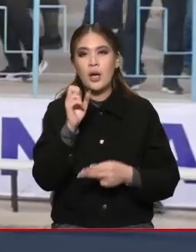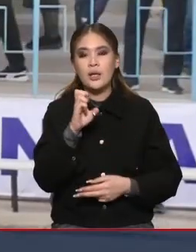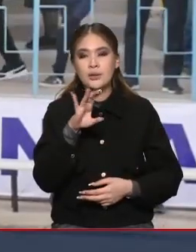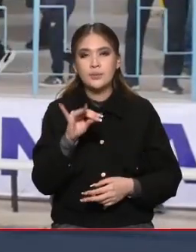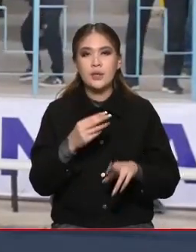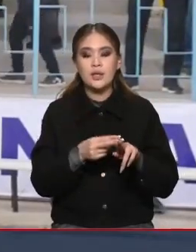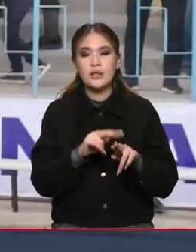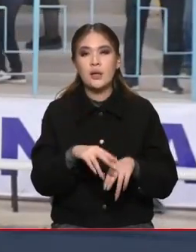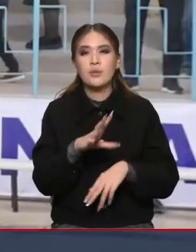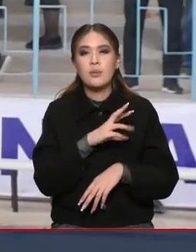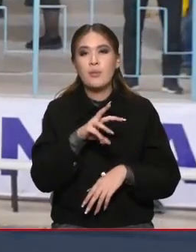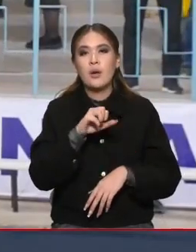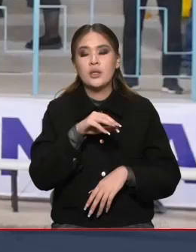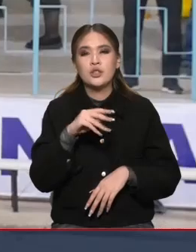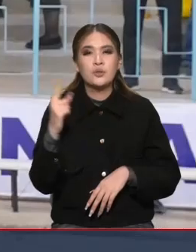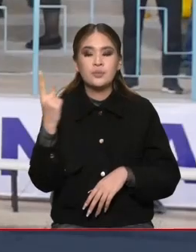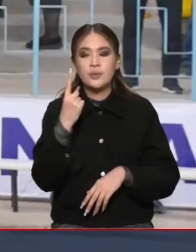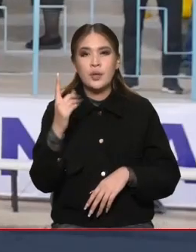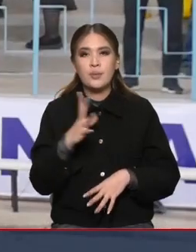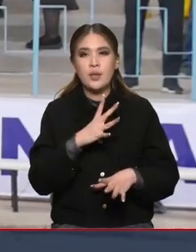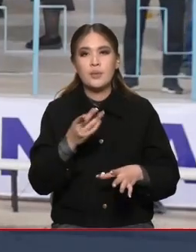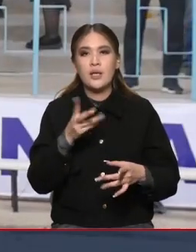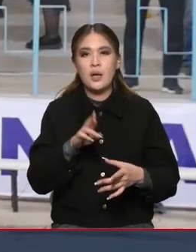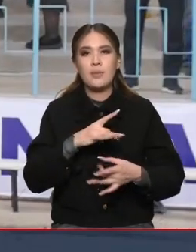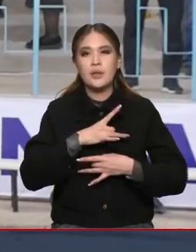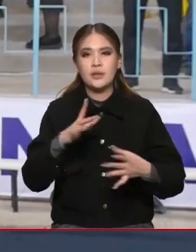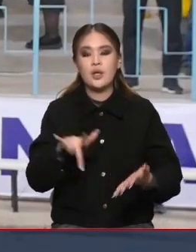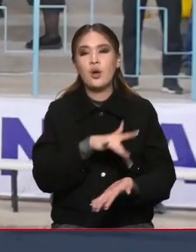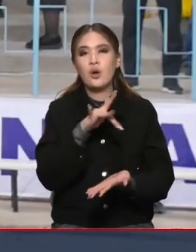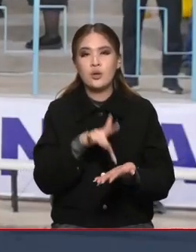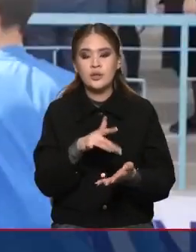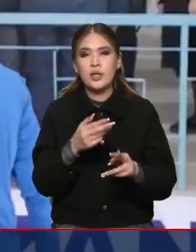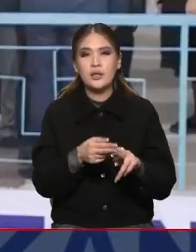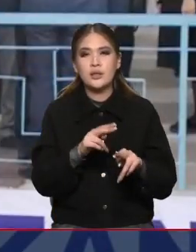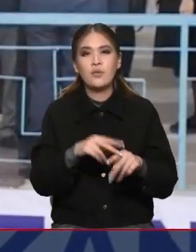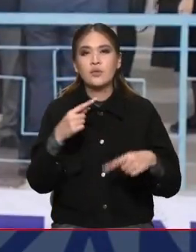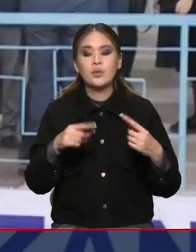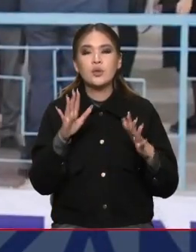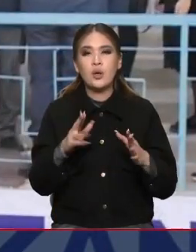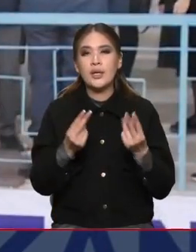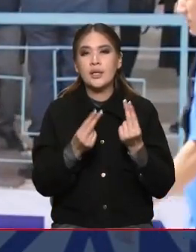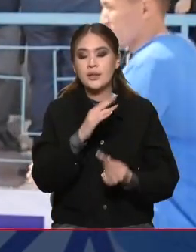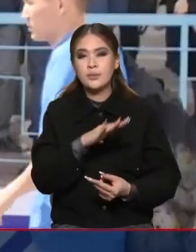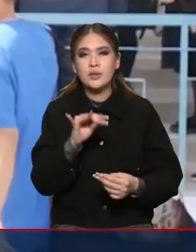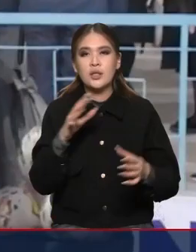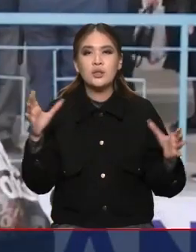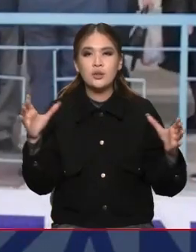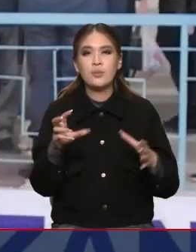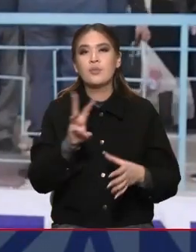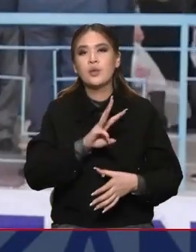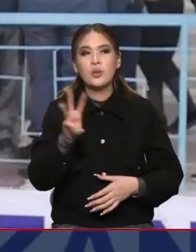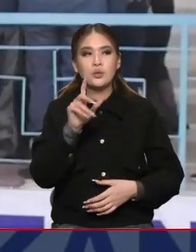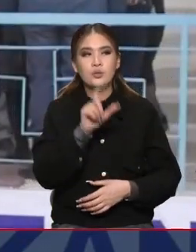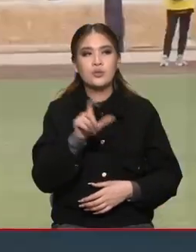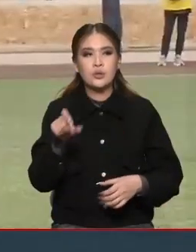думаю, проведение матчей первой лиги стало настоящим праздником для жителей города. Футбол не только игра, футбол способен объединить тысячи и миллионы